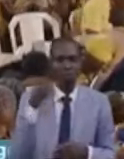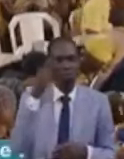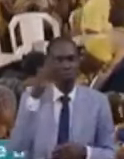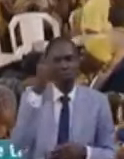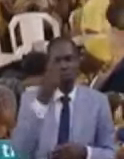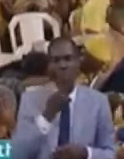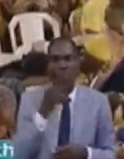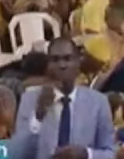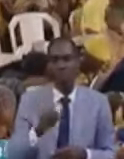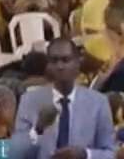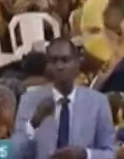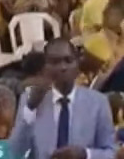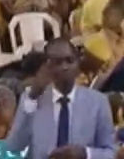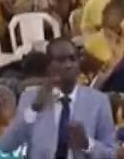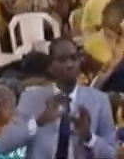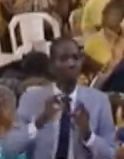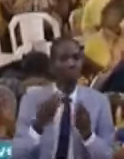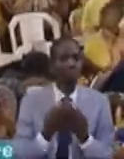parlez à